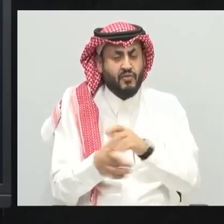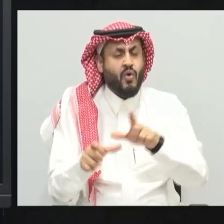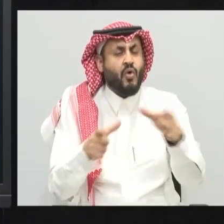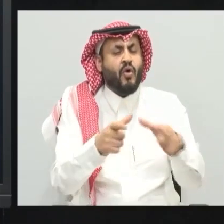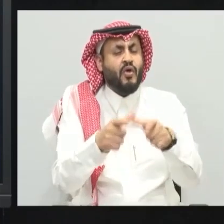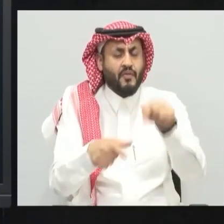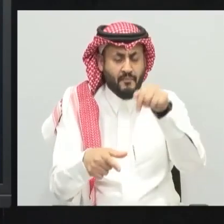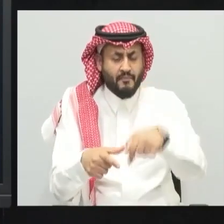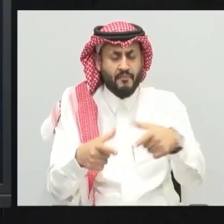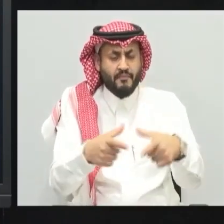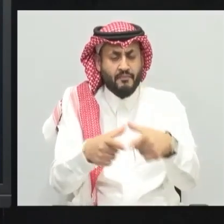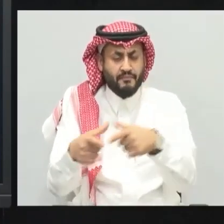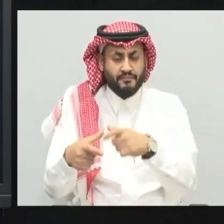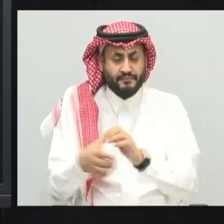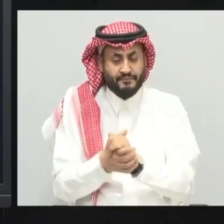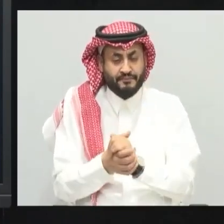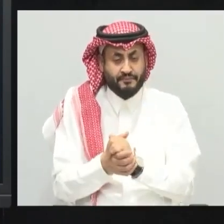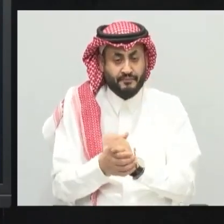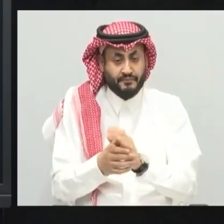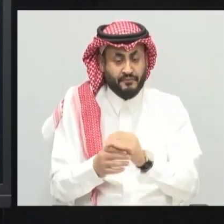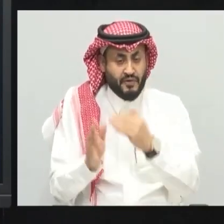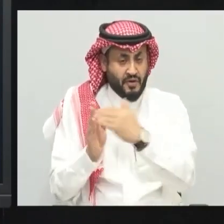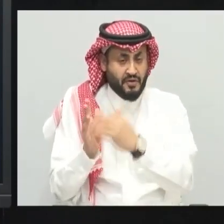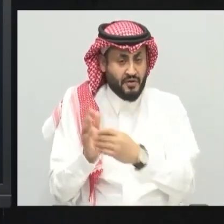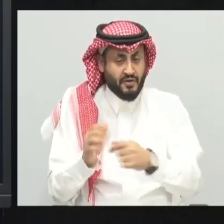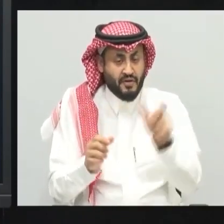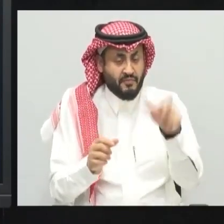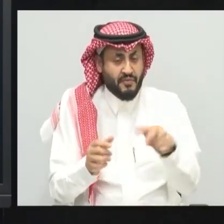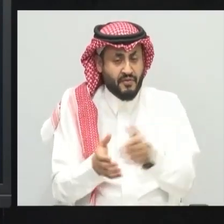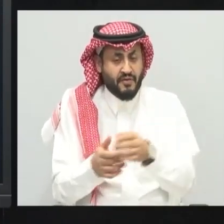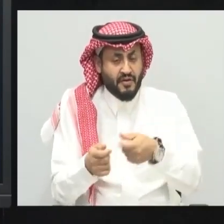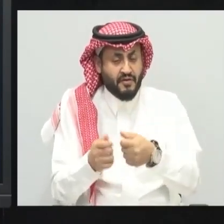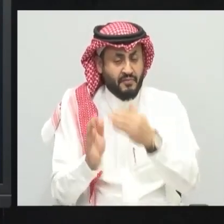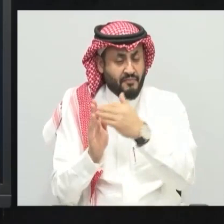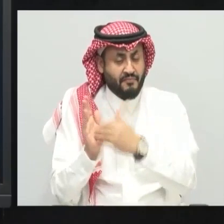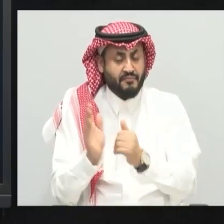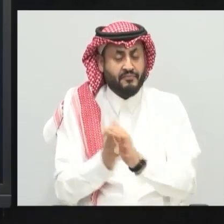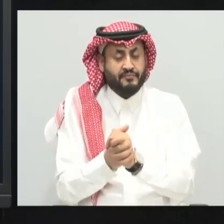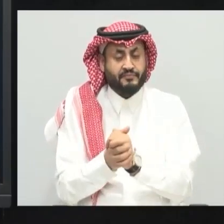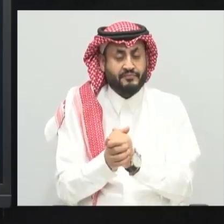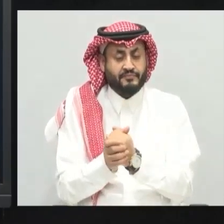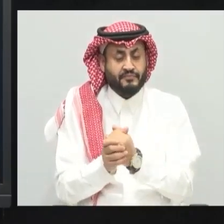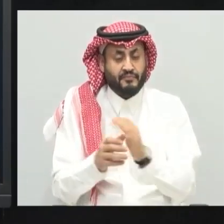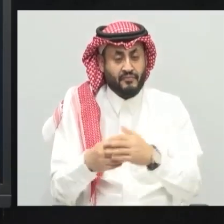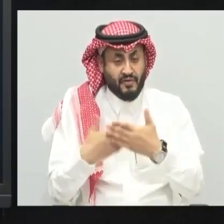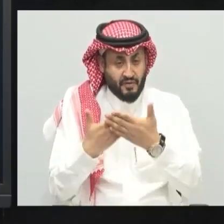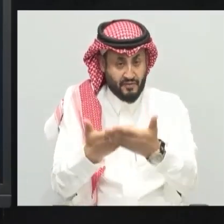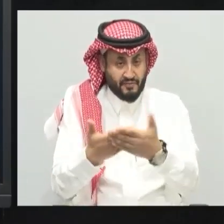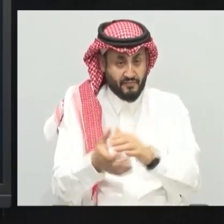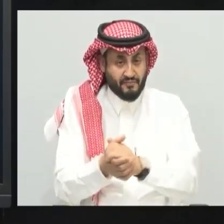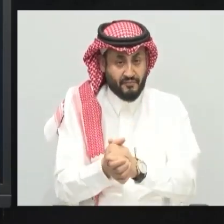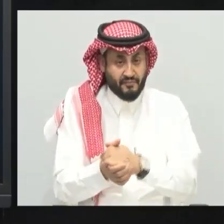مهيا وموجود لكم من قدرات بشريه قدرات ماليه وغير ذلك تحتاج فقط منكم الى ان تنطلقوا